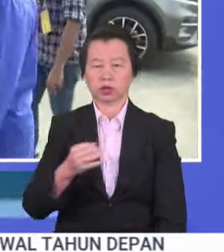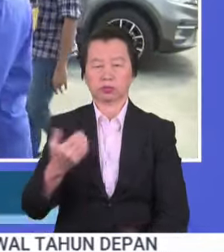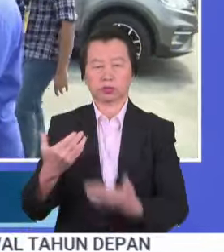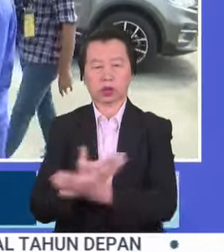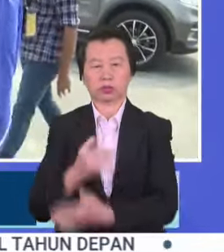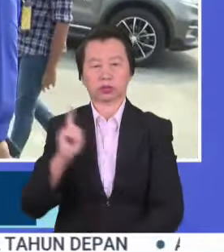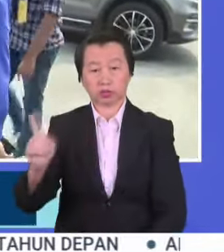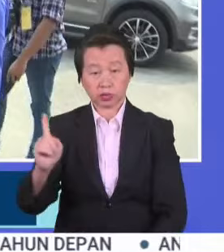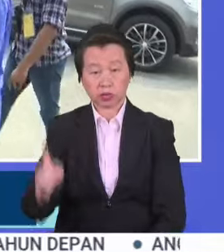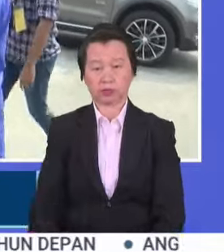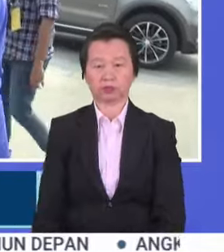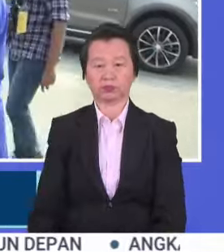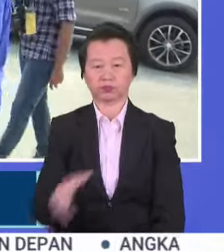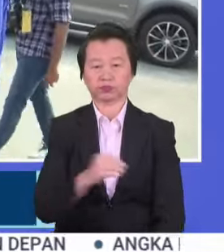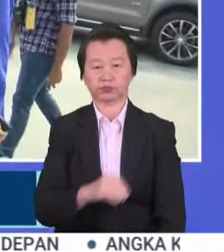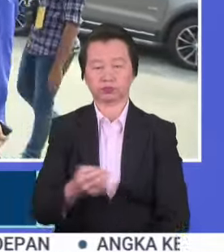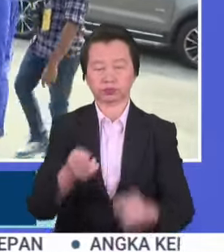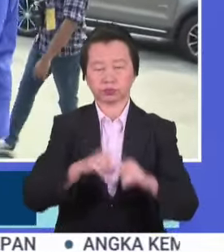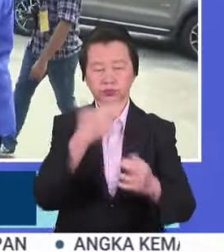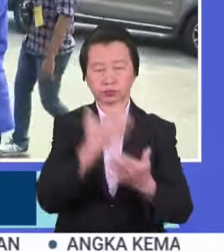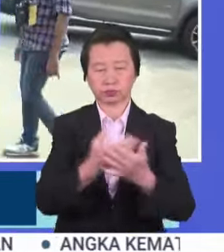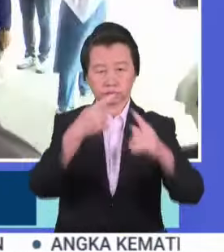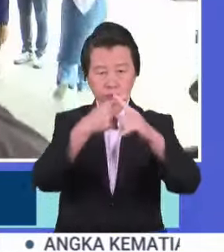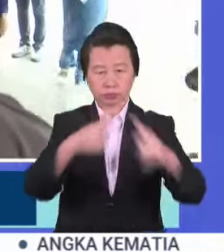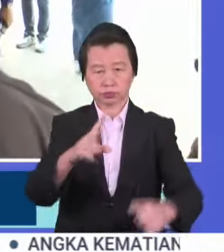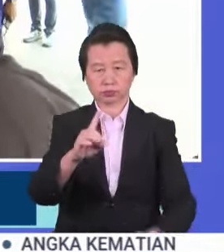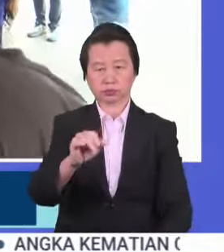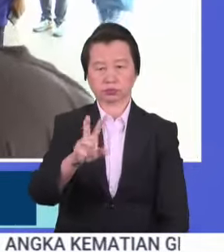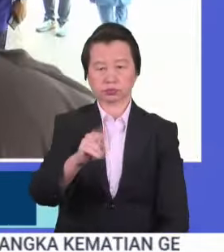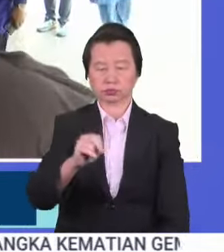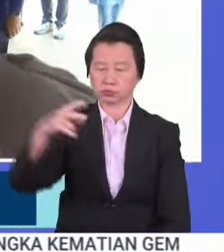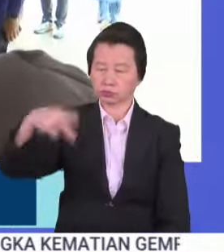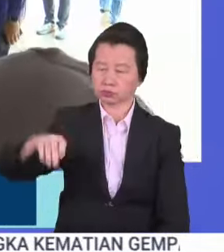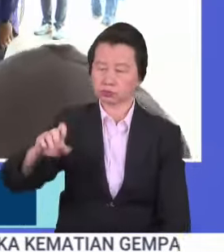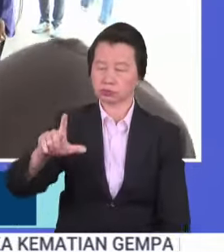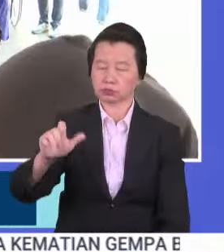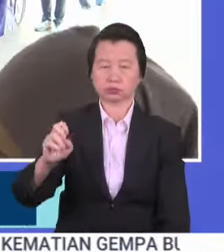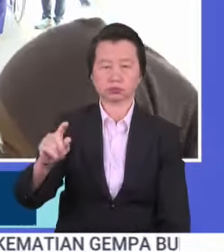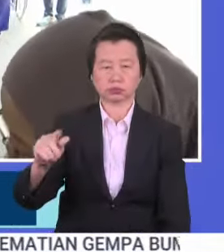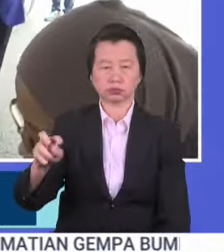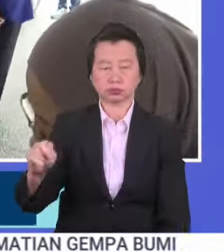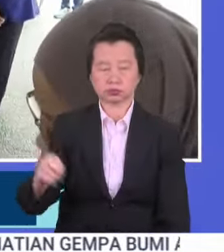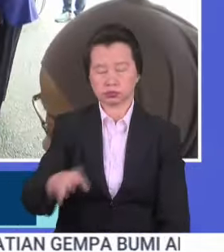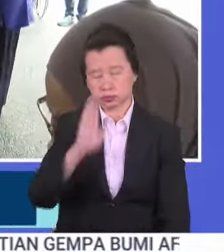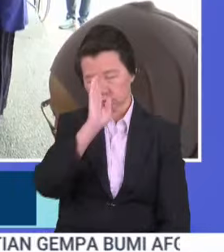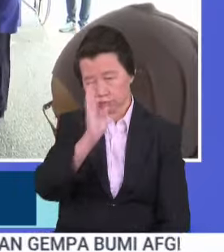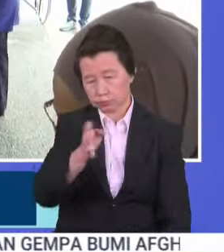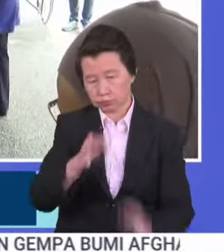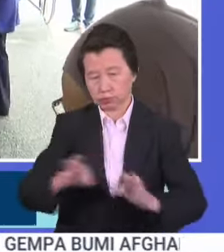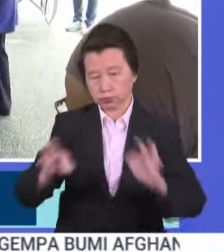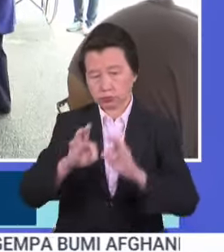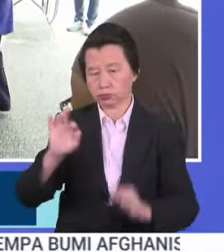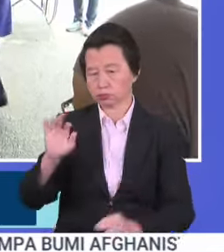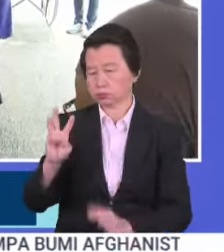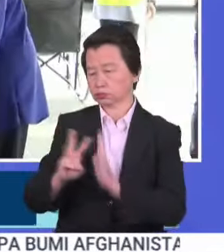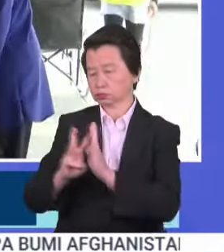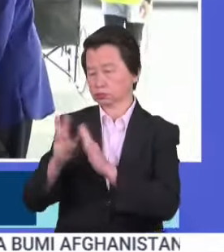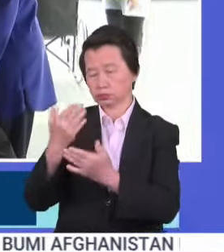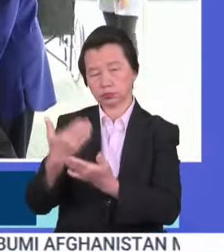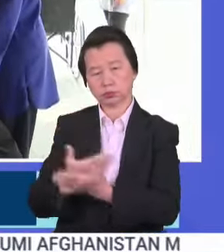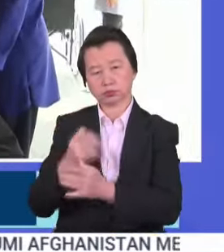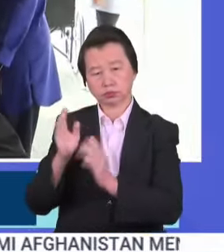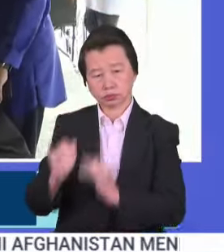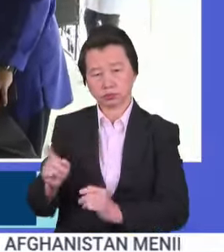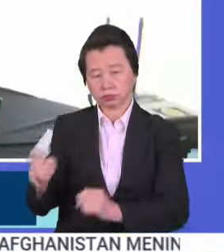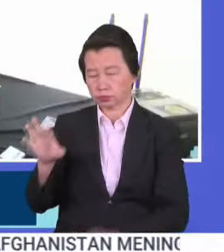Menambah baik infrastruktur di kawasan Dewan Undangan Negeri Dun Pelangai antara fokus utama Dato' Amizar Abu Adam selepas dipilih